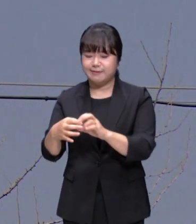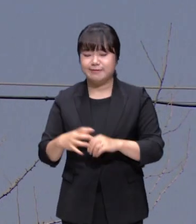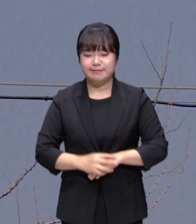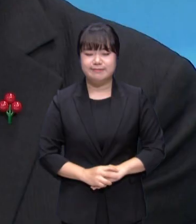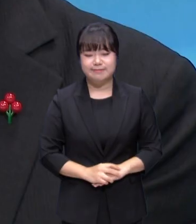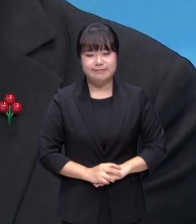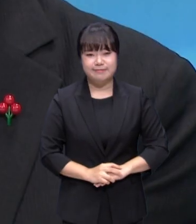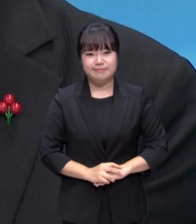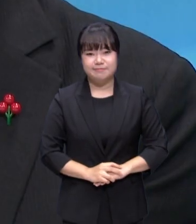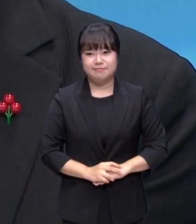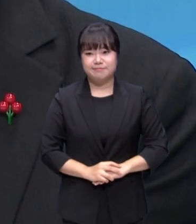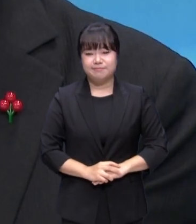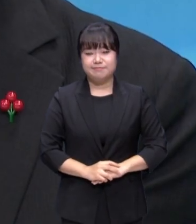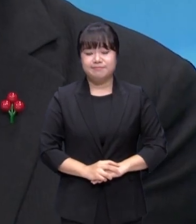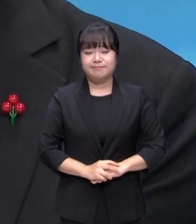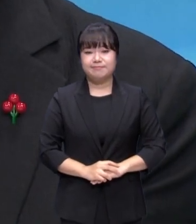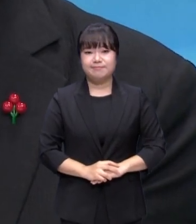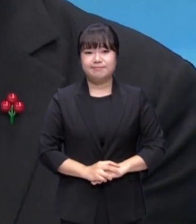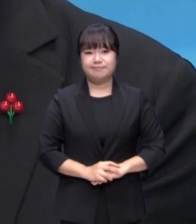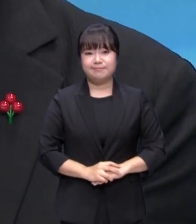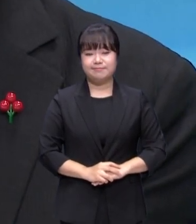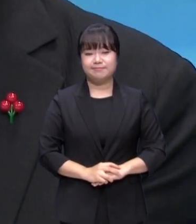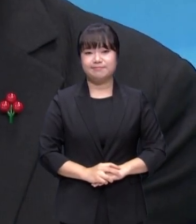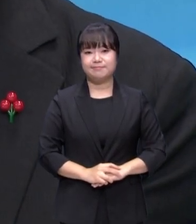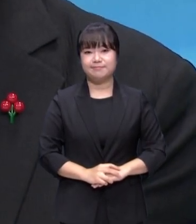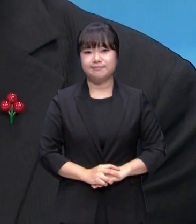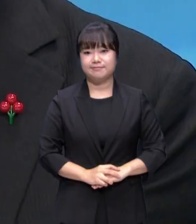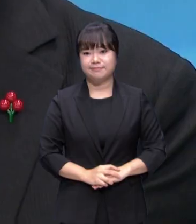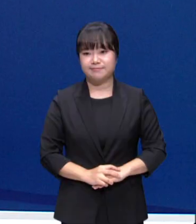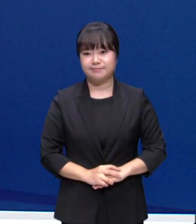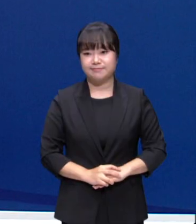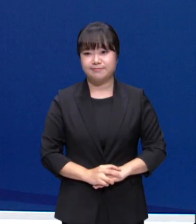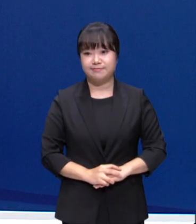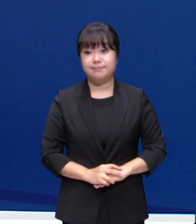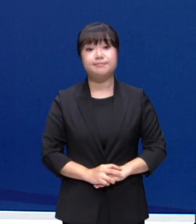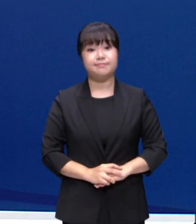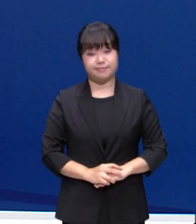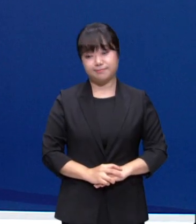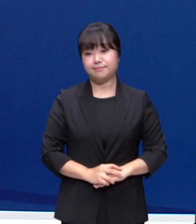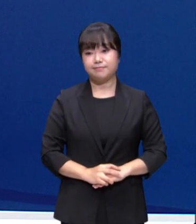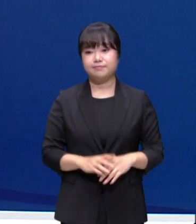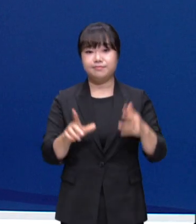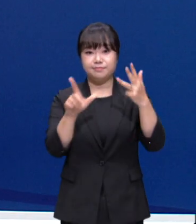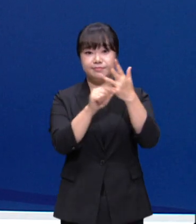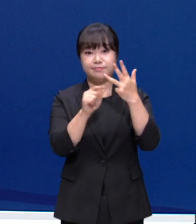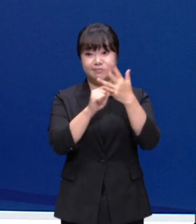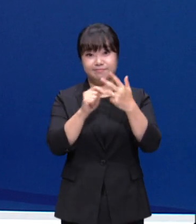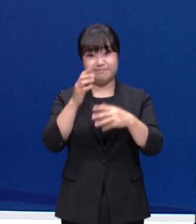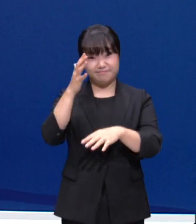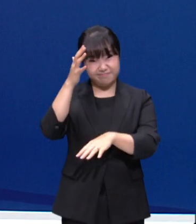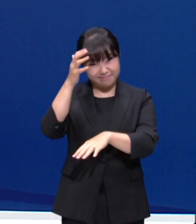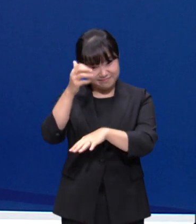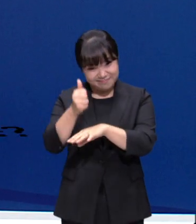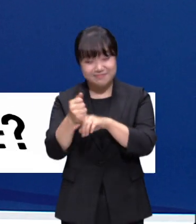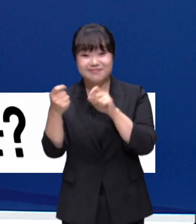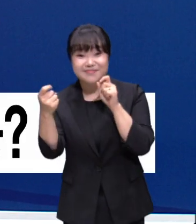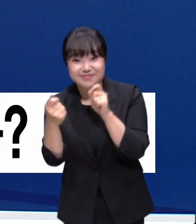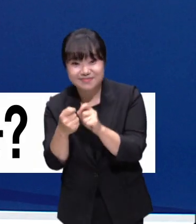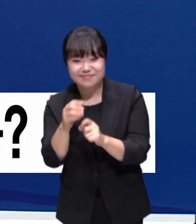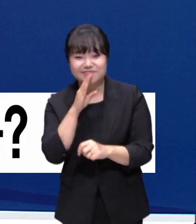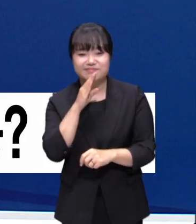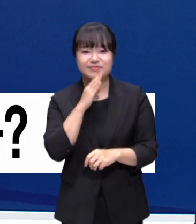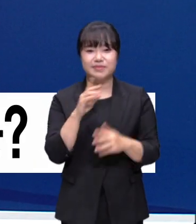것으로 보입니다. BTV 뉴스 김진중입니다. 네, 8월 마무리도 얼마 남지 않았습니다. 네,